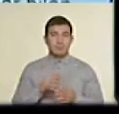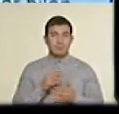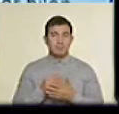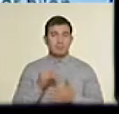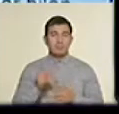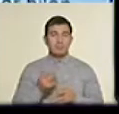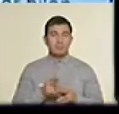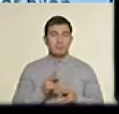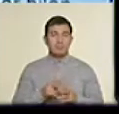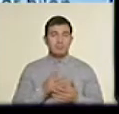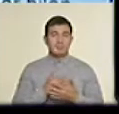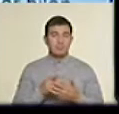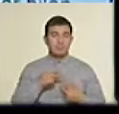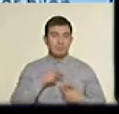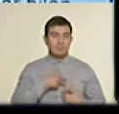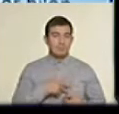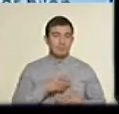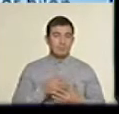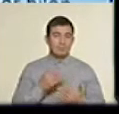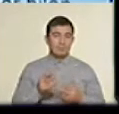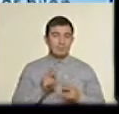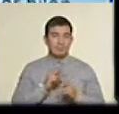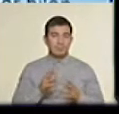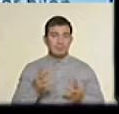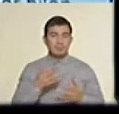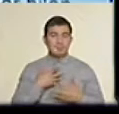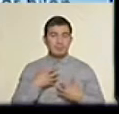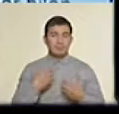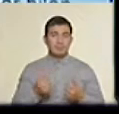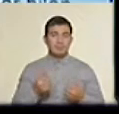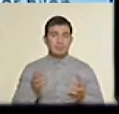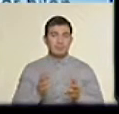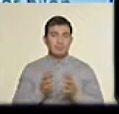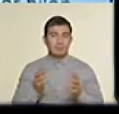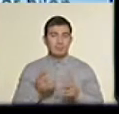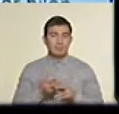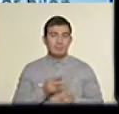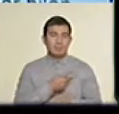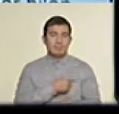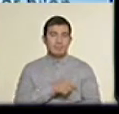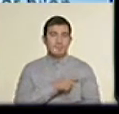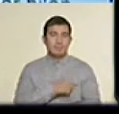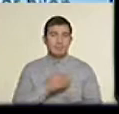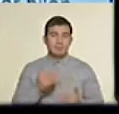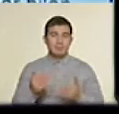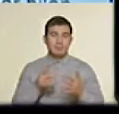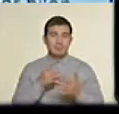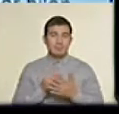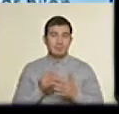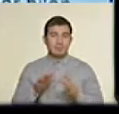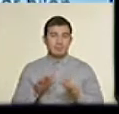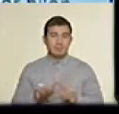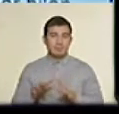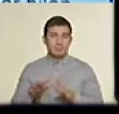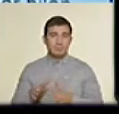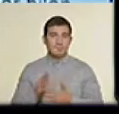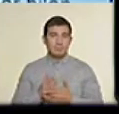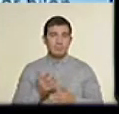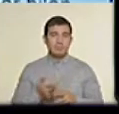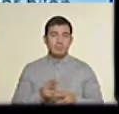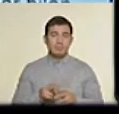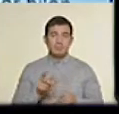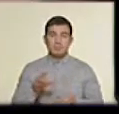Aholiga xizmat ko'rsatish sohalari orasida sog'liqni saqlash tizimini ham alohida o'rni bor. Ya'ni